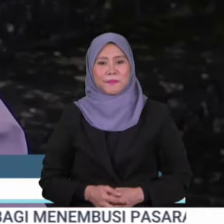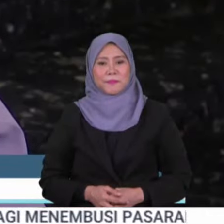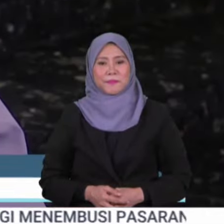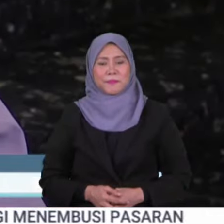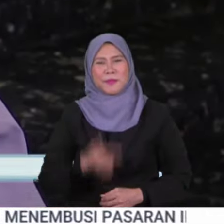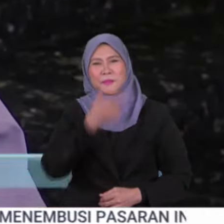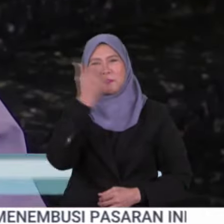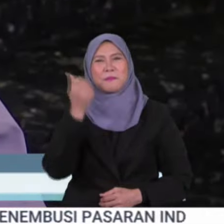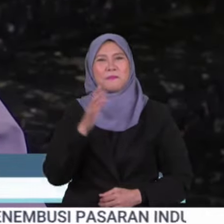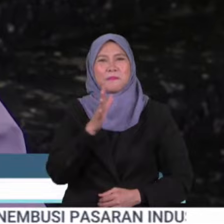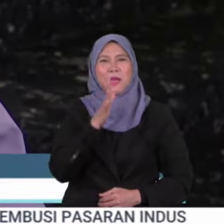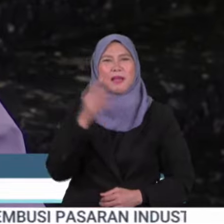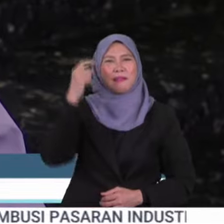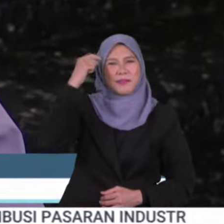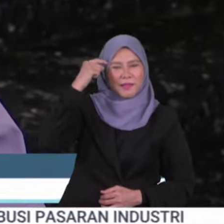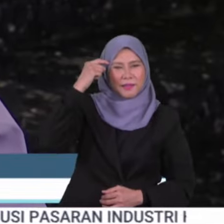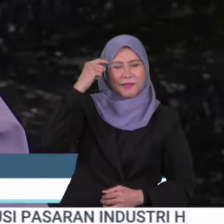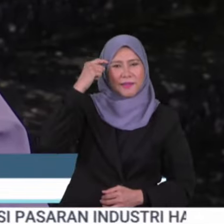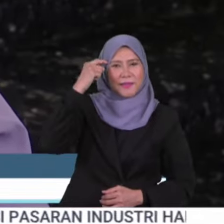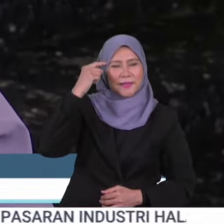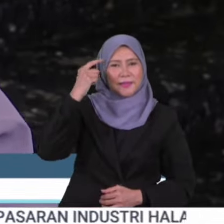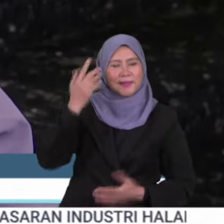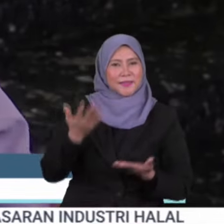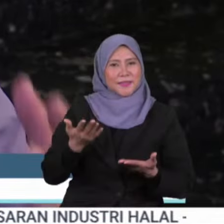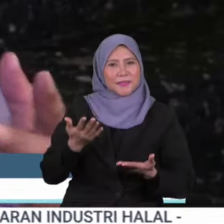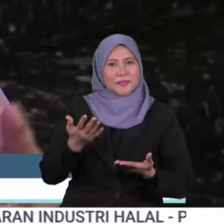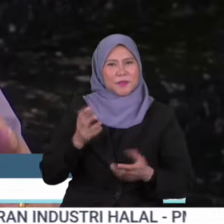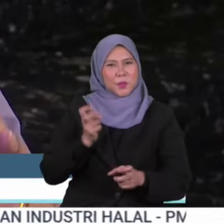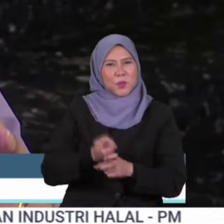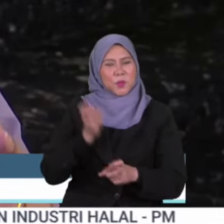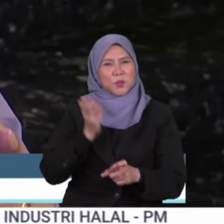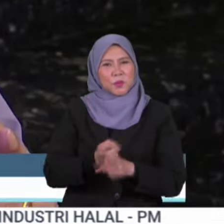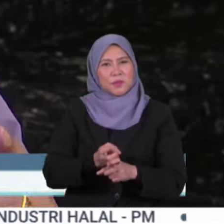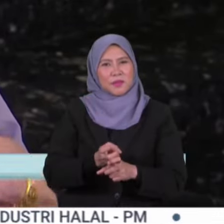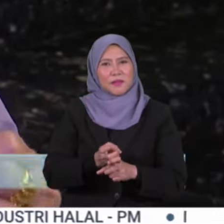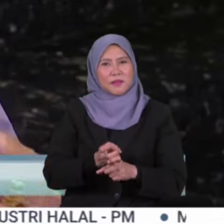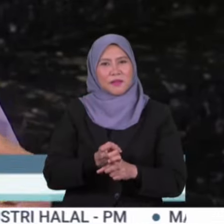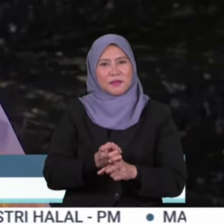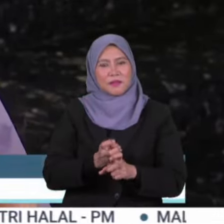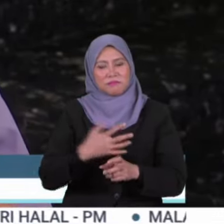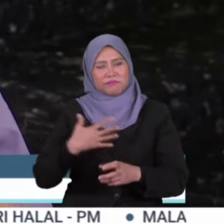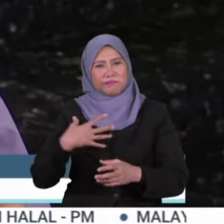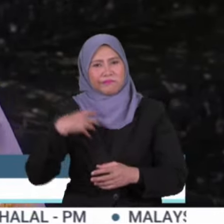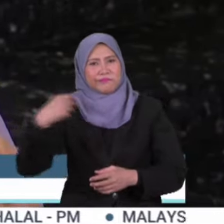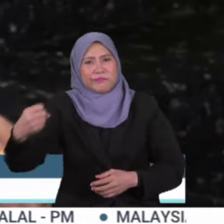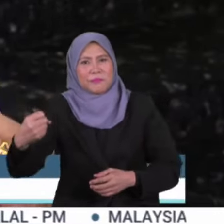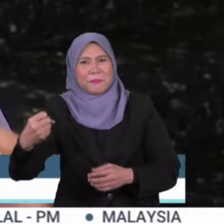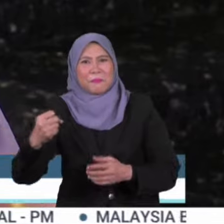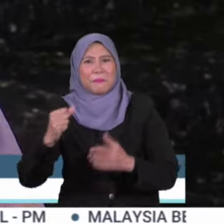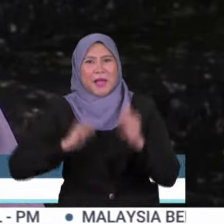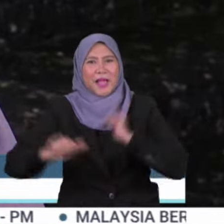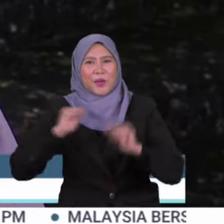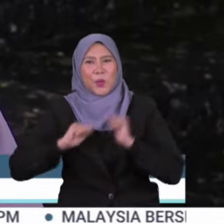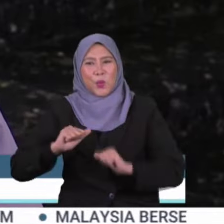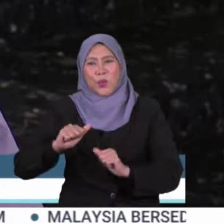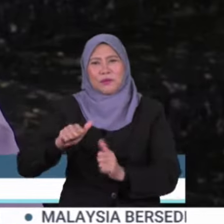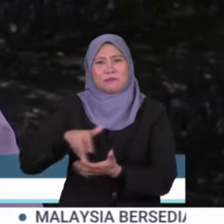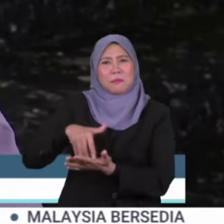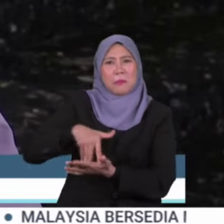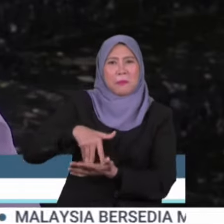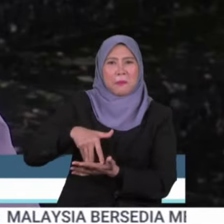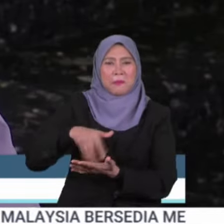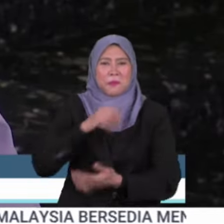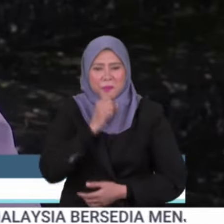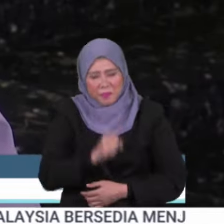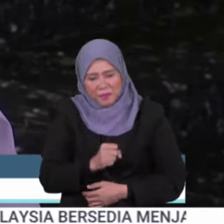Sebab Mak fikir kadang-kadang dia orang rasa macam sukar sikit dia nak cari pelakon tu yang lembek-lembek macam Mak Mah ni ke,